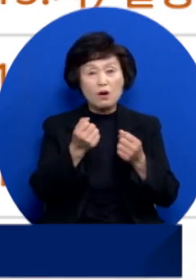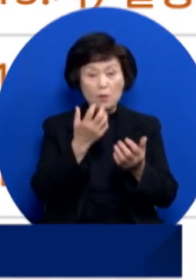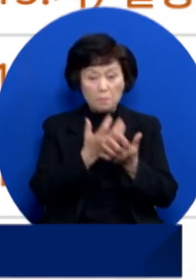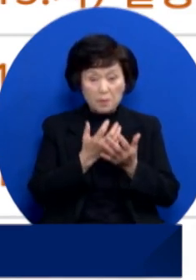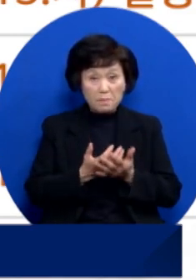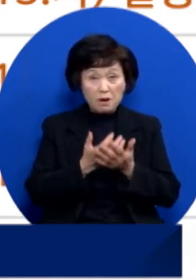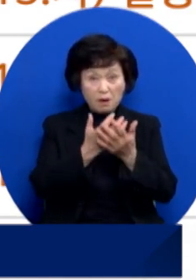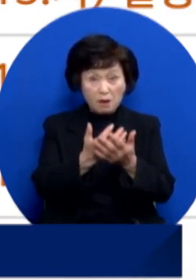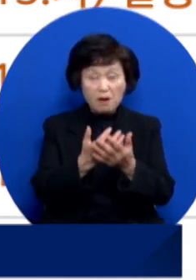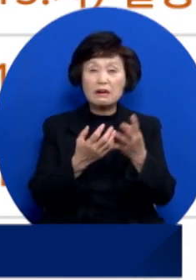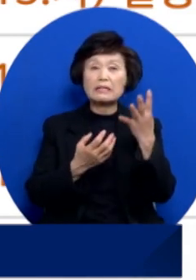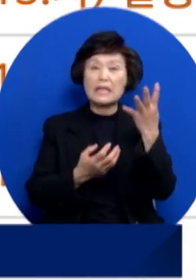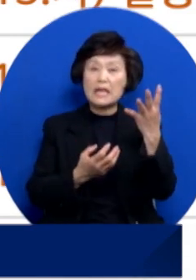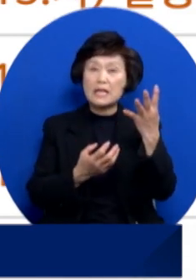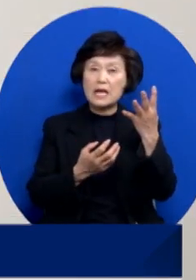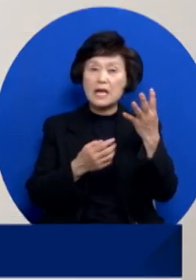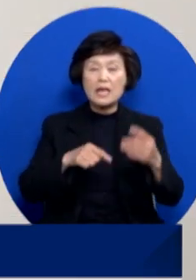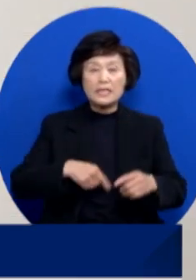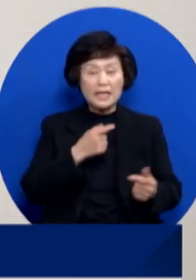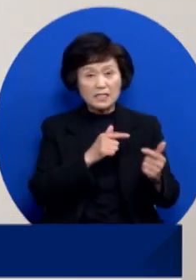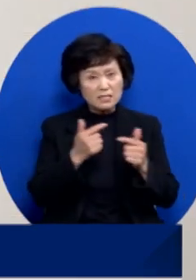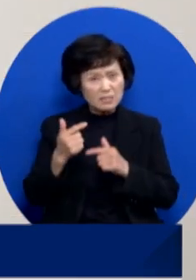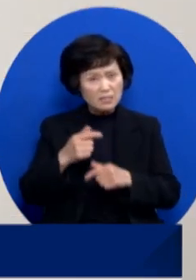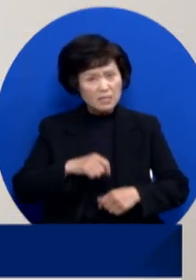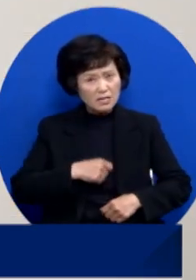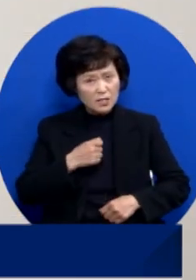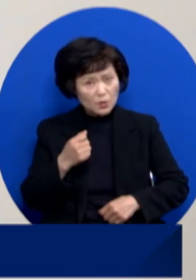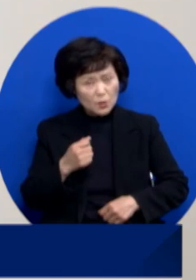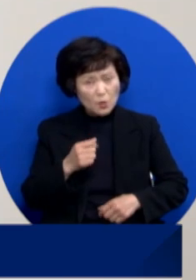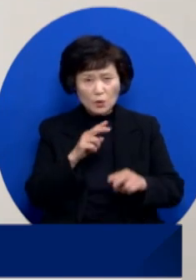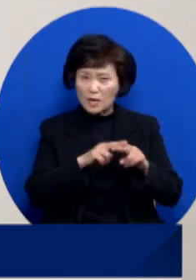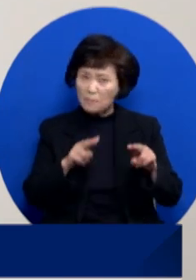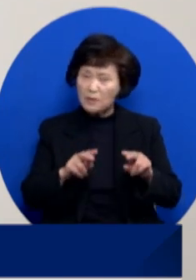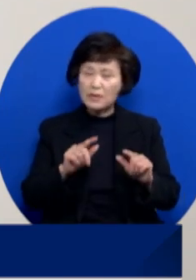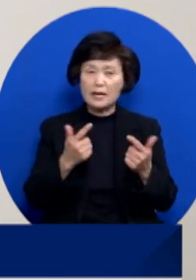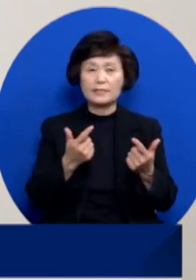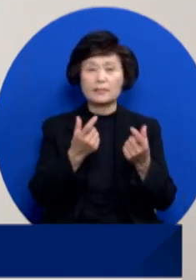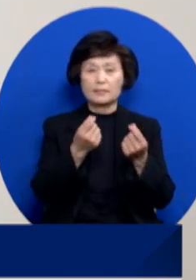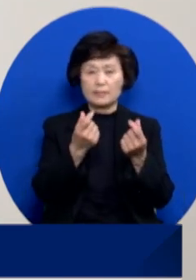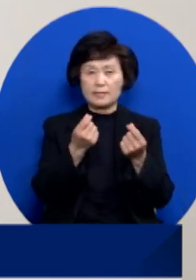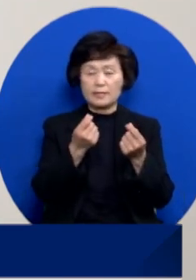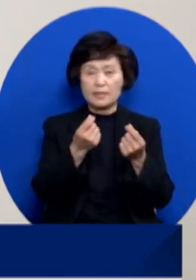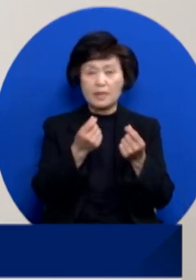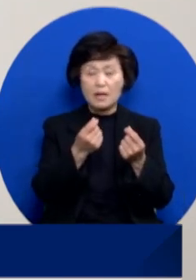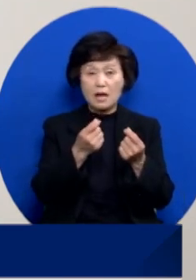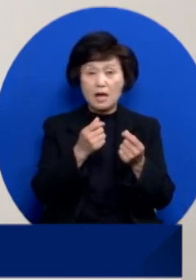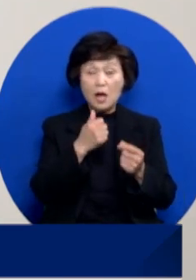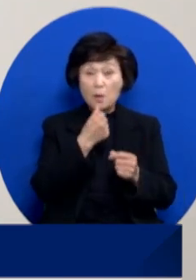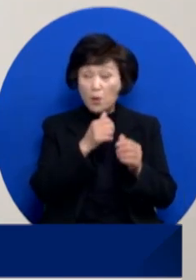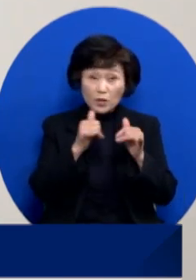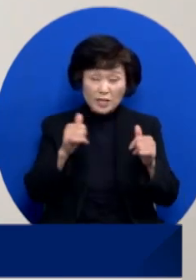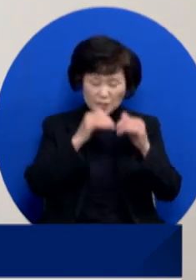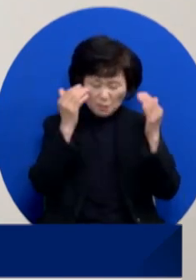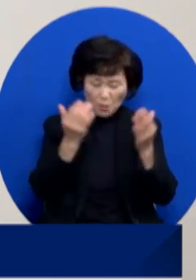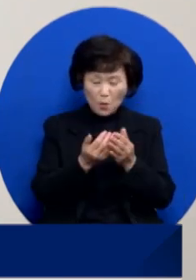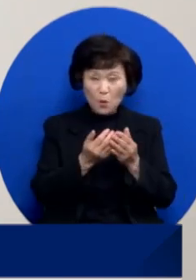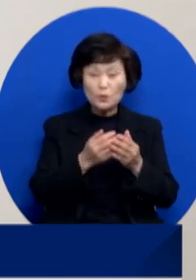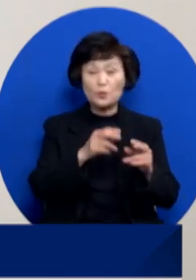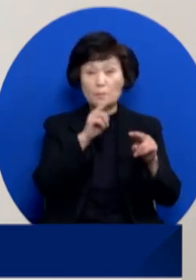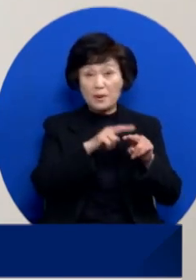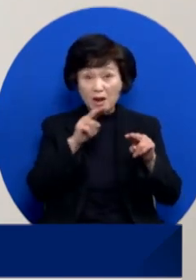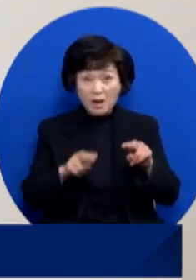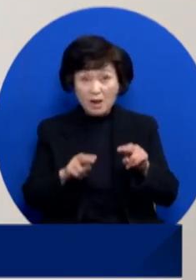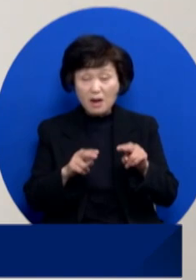같고 한편으로는 변호인들이 전부 집단 사퇴를 해서 재판을 공전시키려는 작전이 있는 건